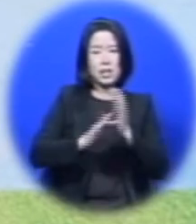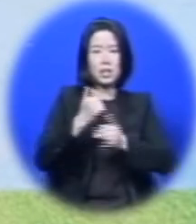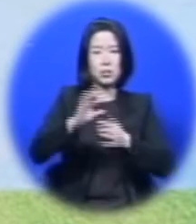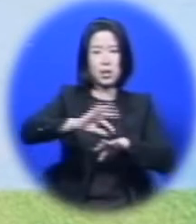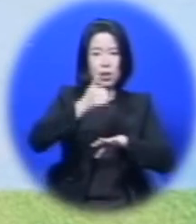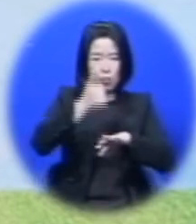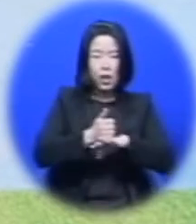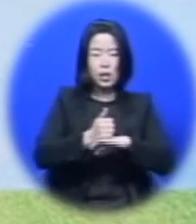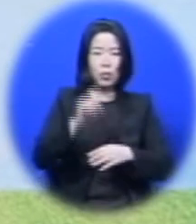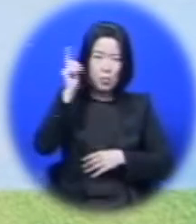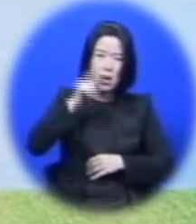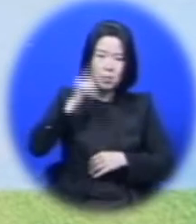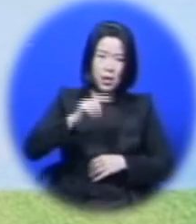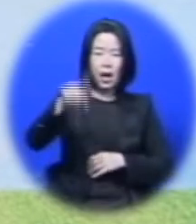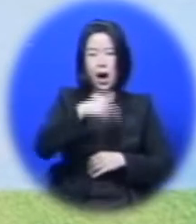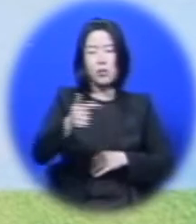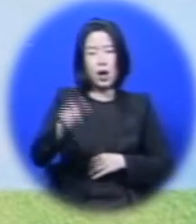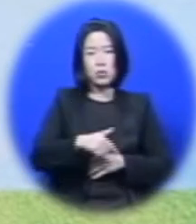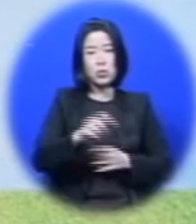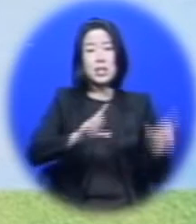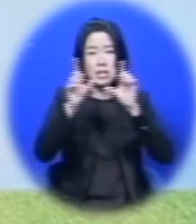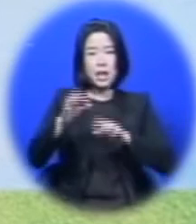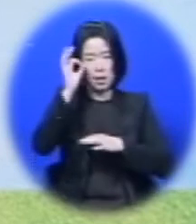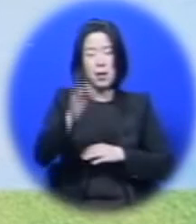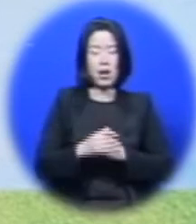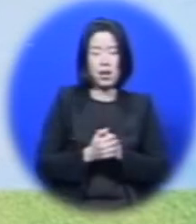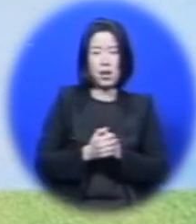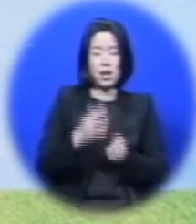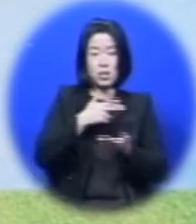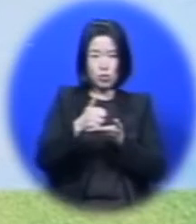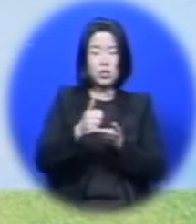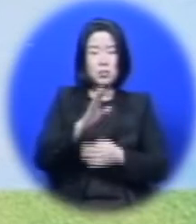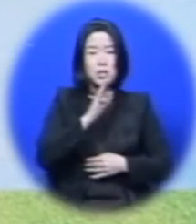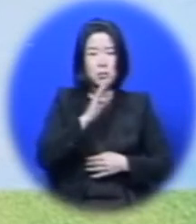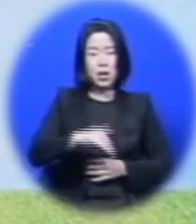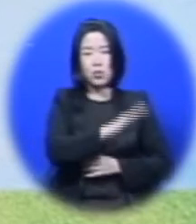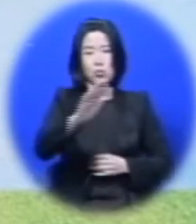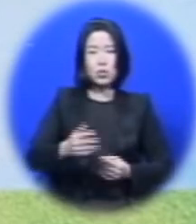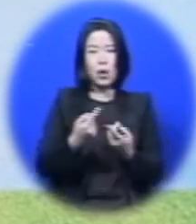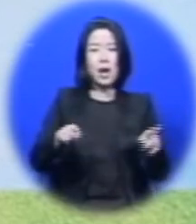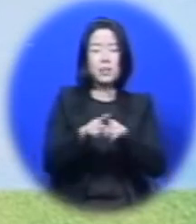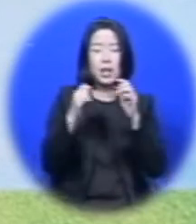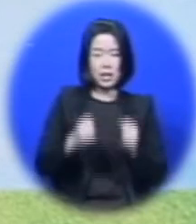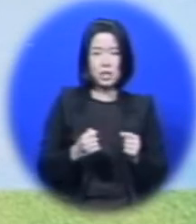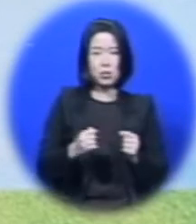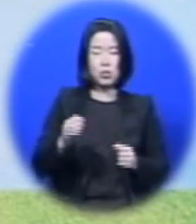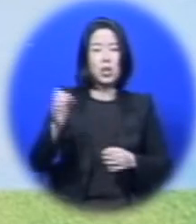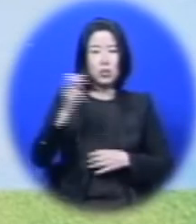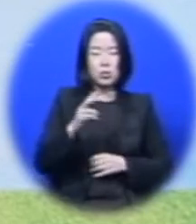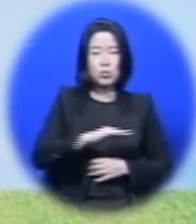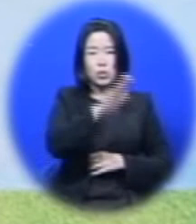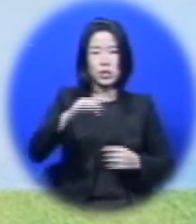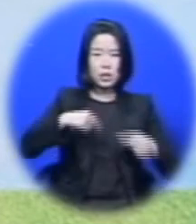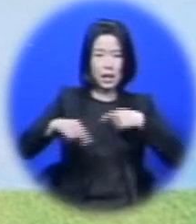고백하고 매일매일 하루하루 한번 살아보세요. 주님은 정말 우리와 함께 계시고 그리고 우리를